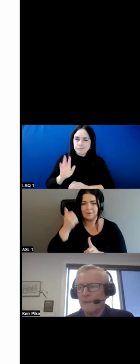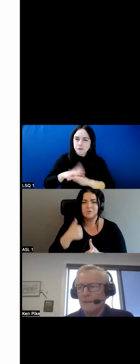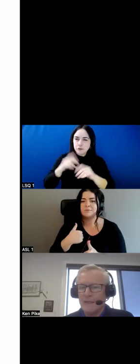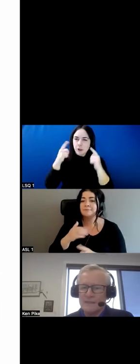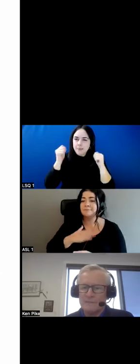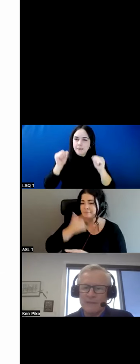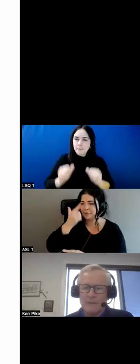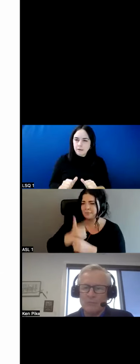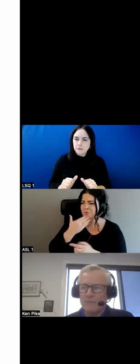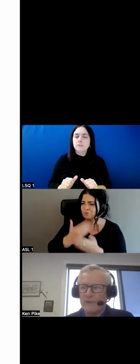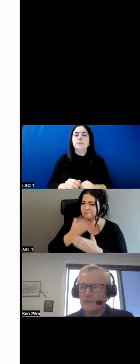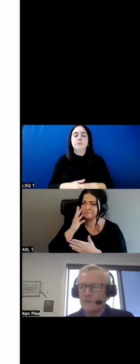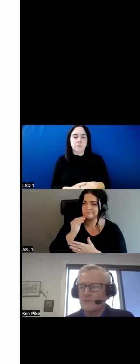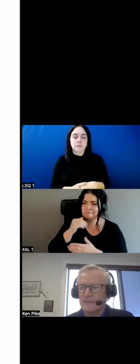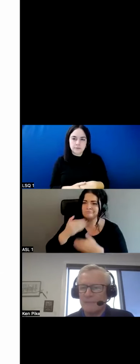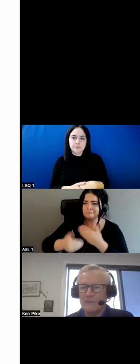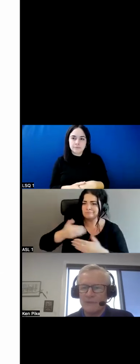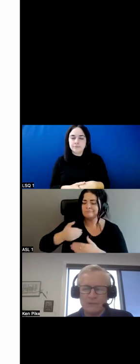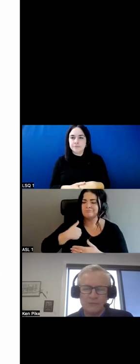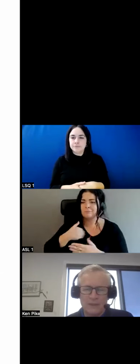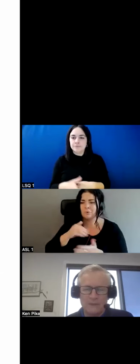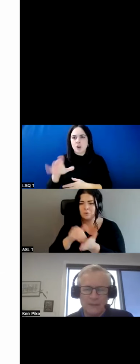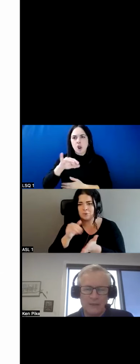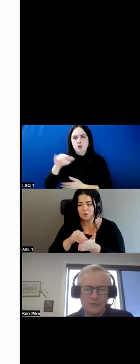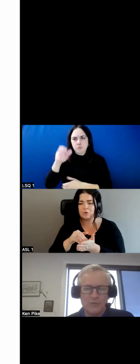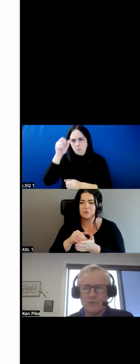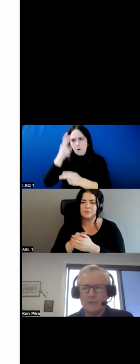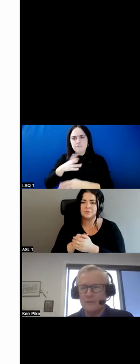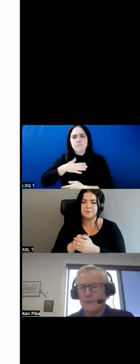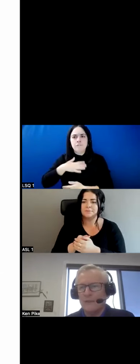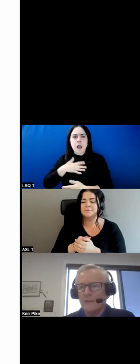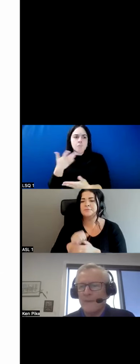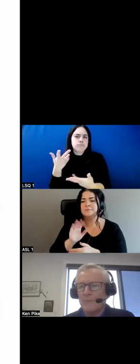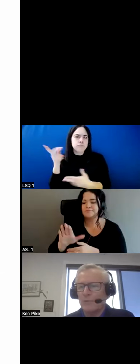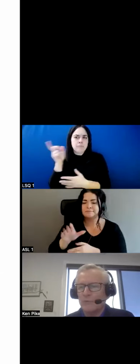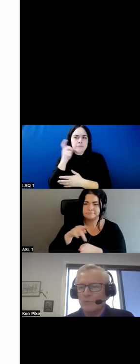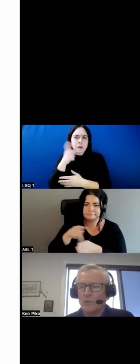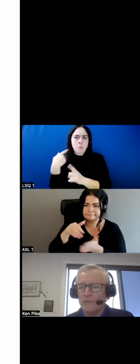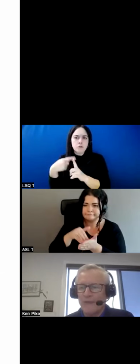John a eu d'assez bonnes expériences avec le système de soins de santé.